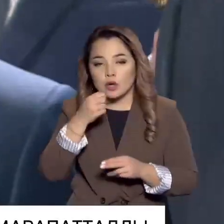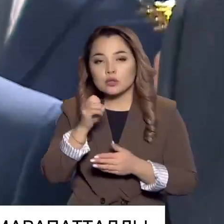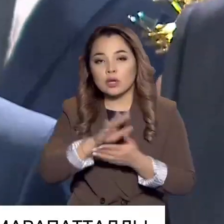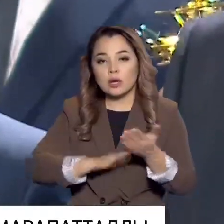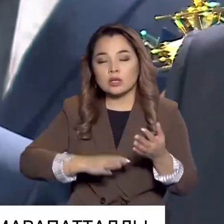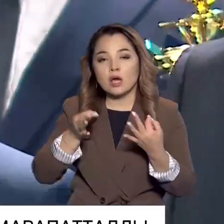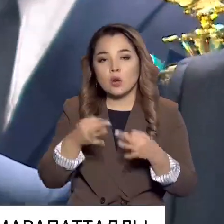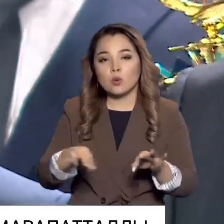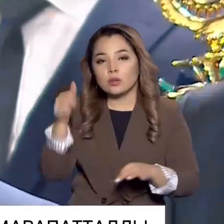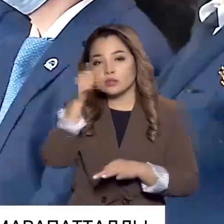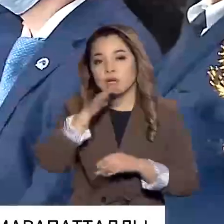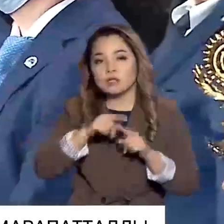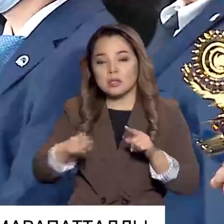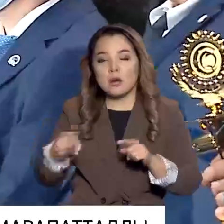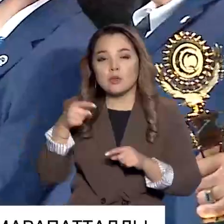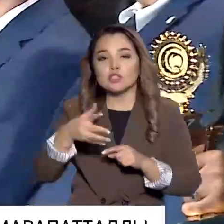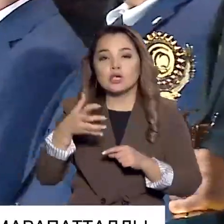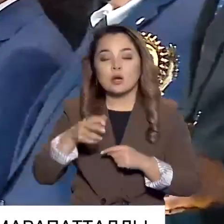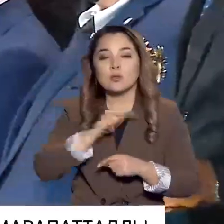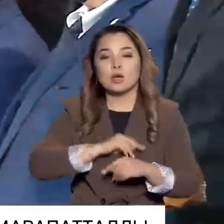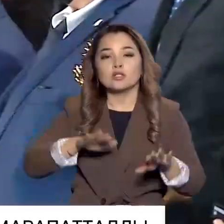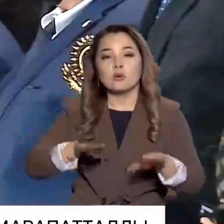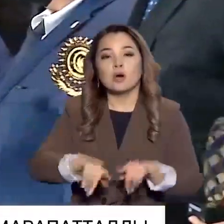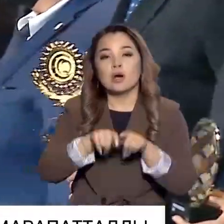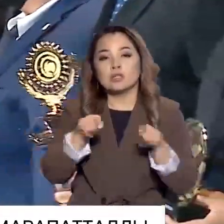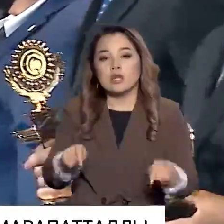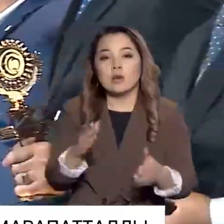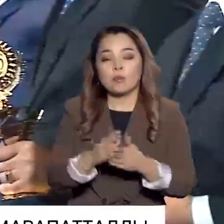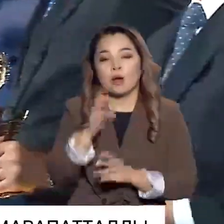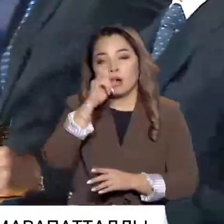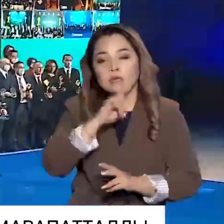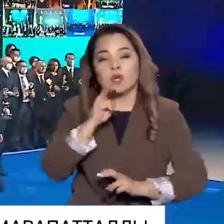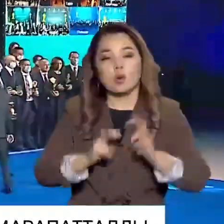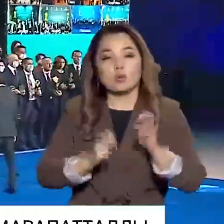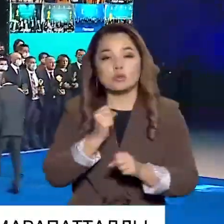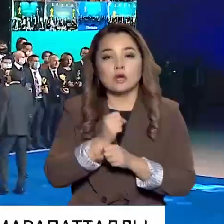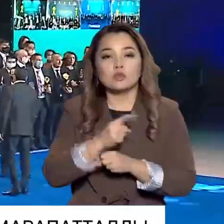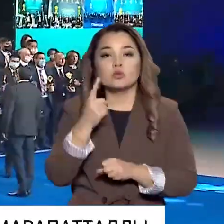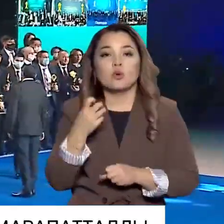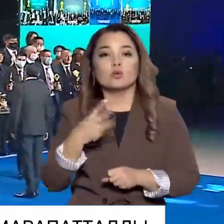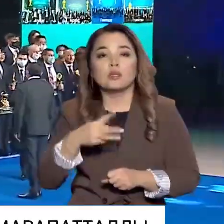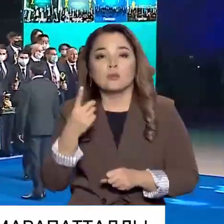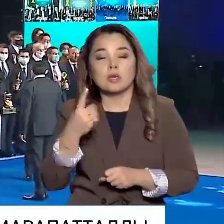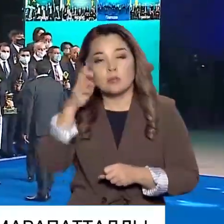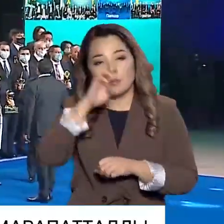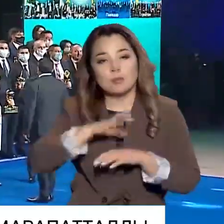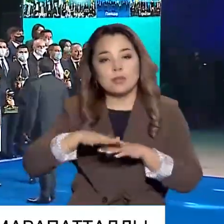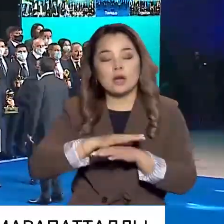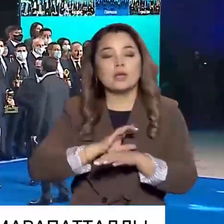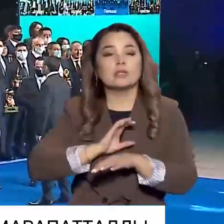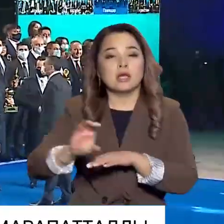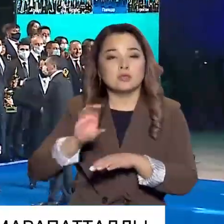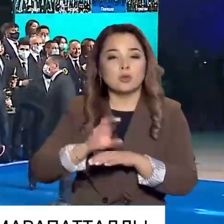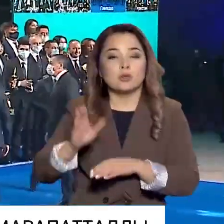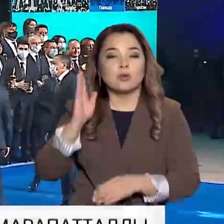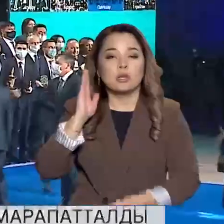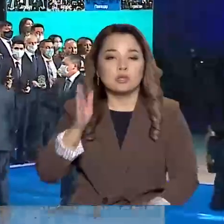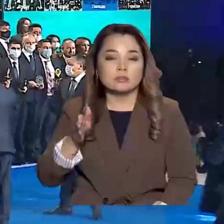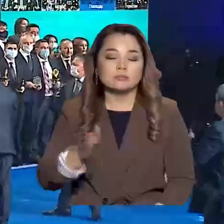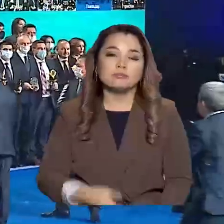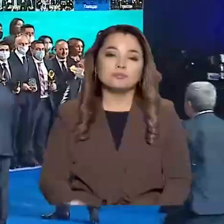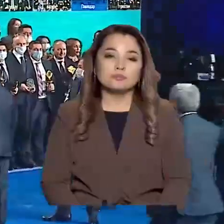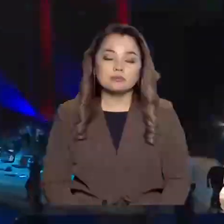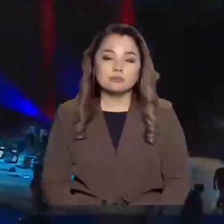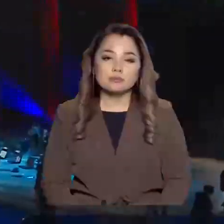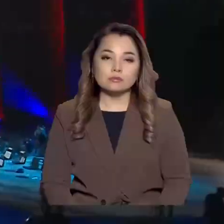тәуелсіздік жылдар елімізде 1500 кәсіпорын ашылды. Қазақстанда өңделген өнімдер бүгінде 131 мемлекетке экспортталады. Асима Нұрбайқызы,